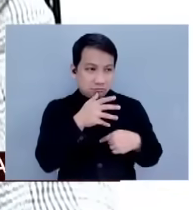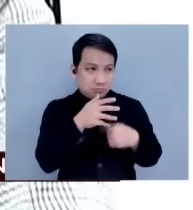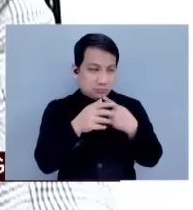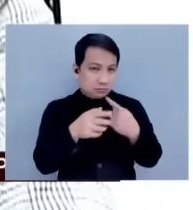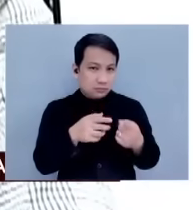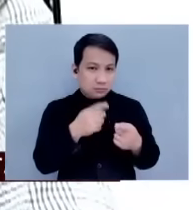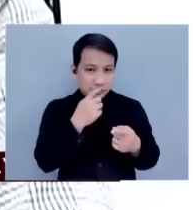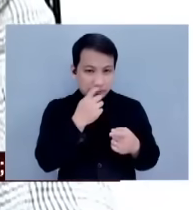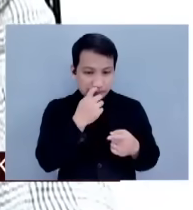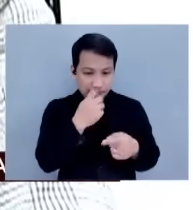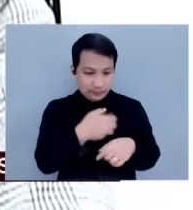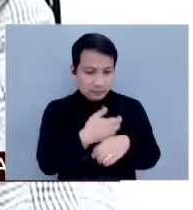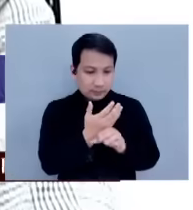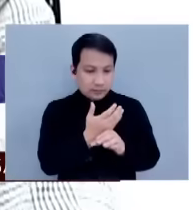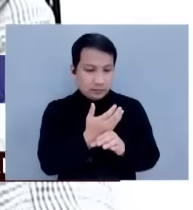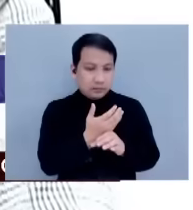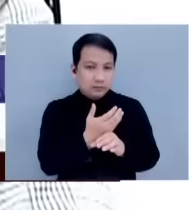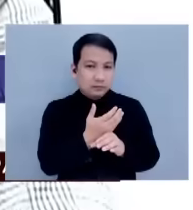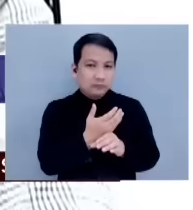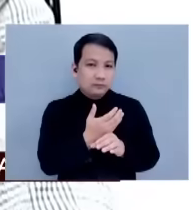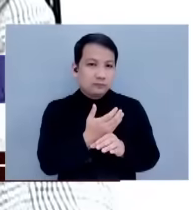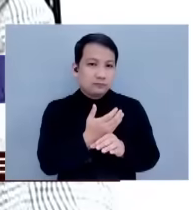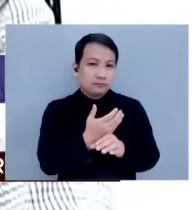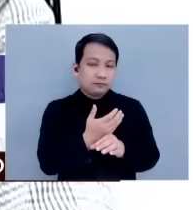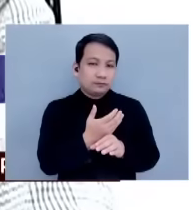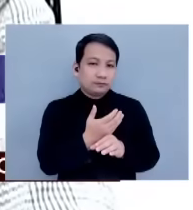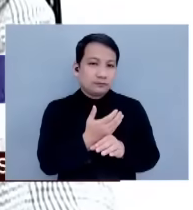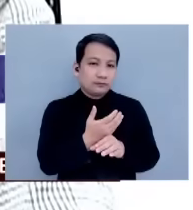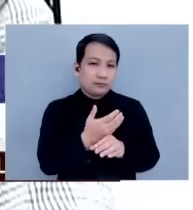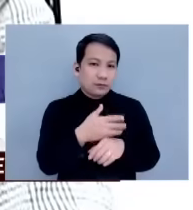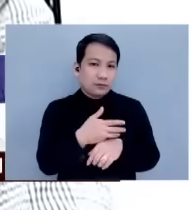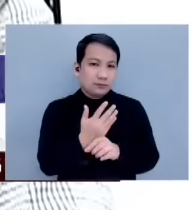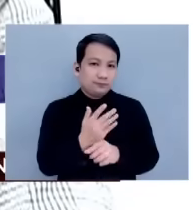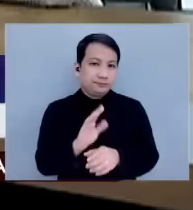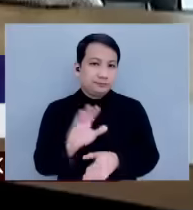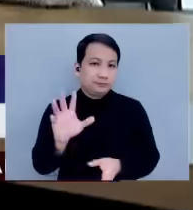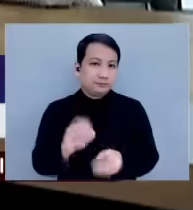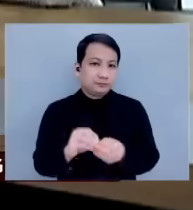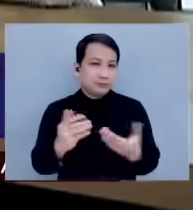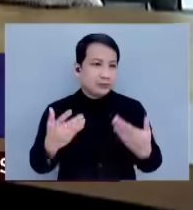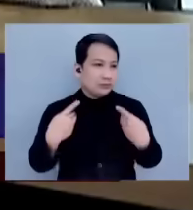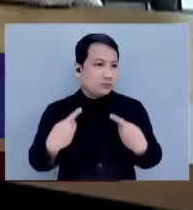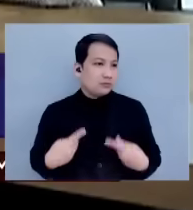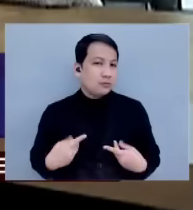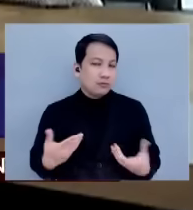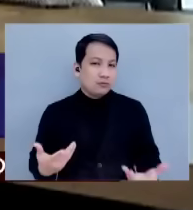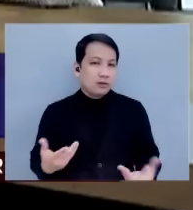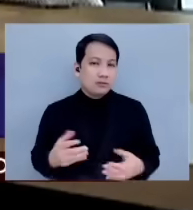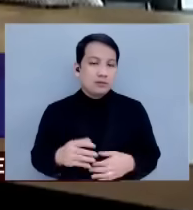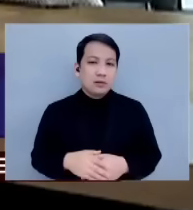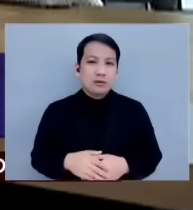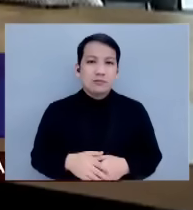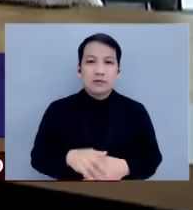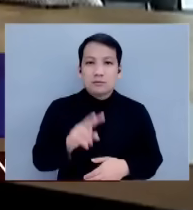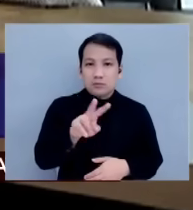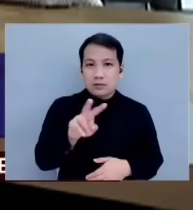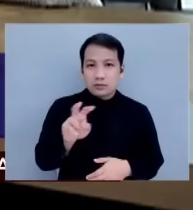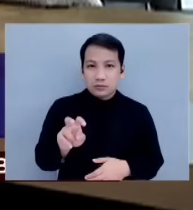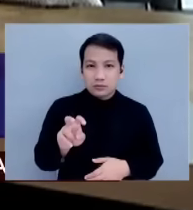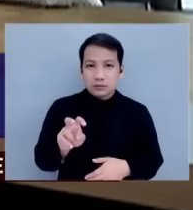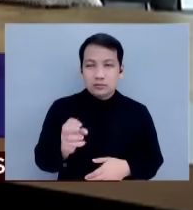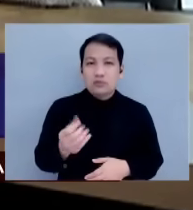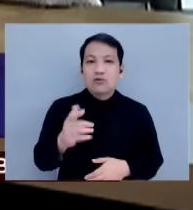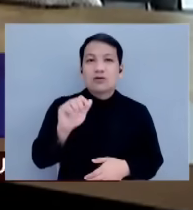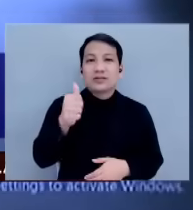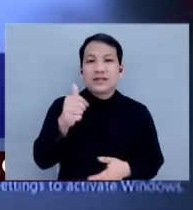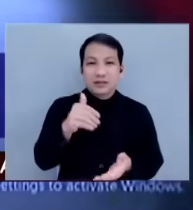sila ng mga foreigner na sila ay walang mga damit. Umaabot sa 200 dolyar o 10,000